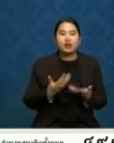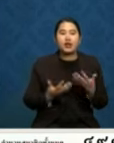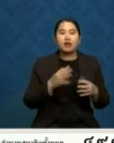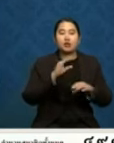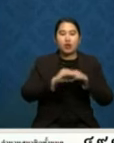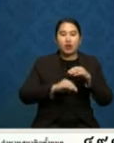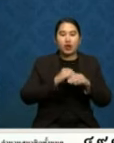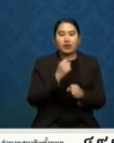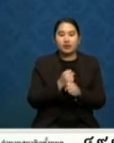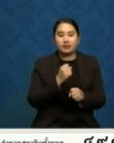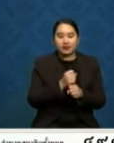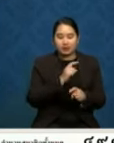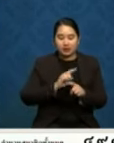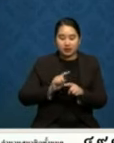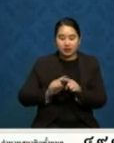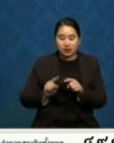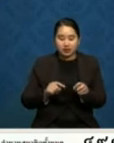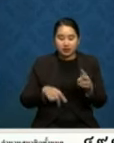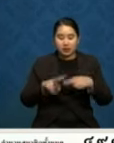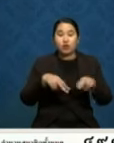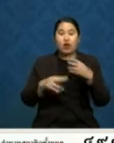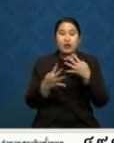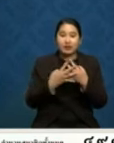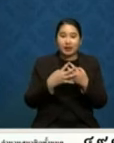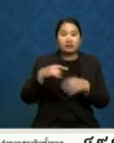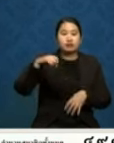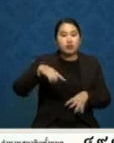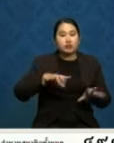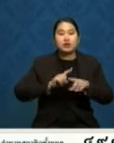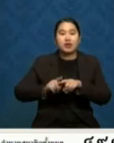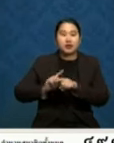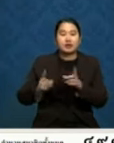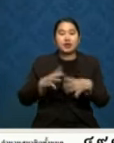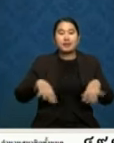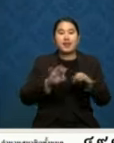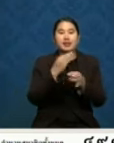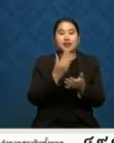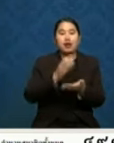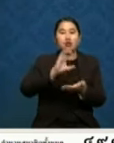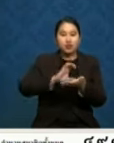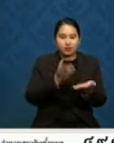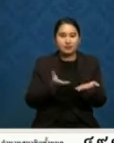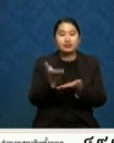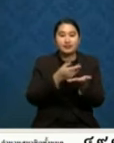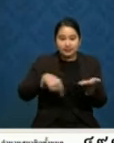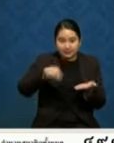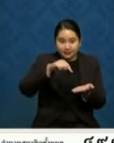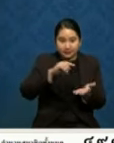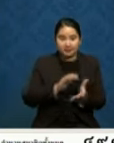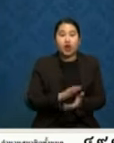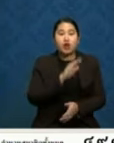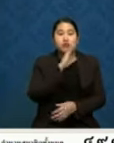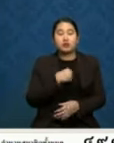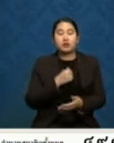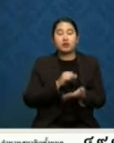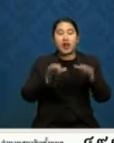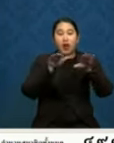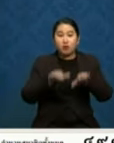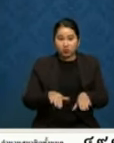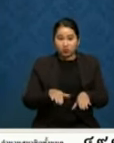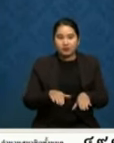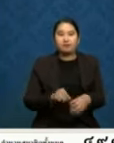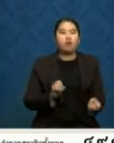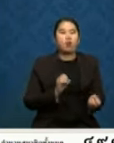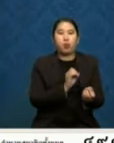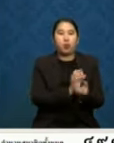การเรื่องเกี่ยวกับการปรับปรุงเรือนจำนะครับทั้งหมดนี้มันอยู่ภายใต้งบประมาณที่เรากำลังพิจารณากันหมดเพราะฉะนั้นหากเราปรับลดงบประมาณเนี่ยก็จะ